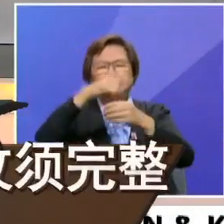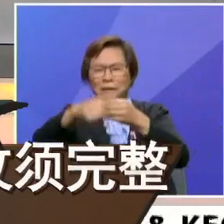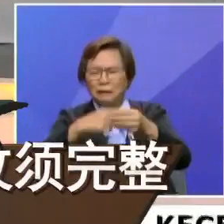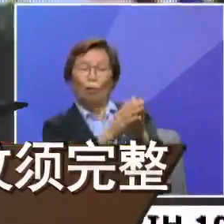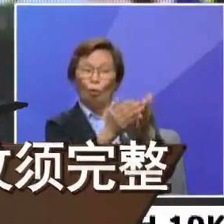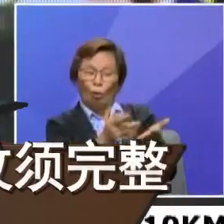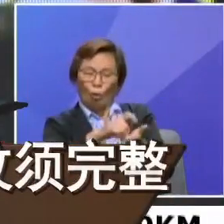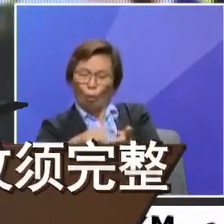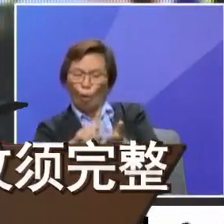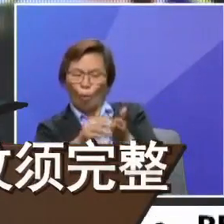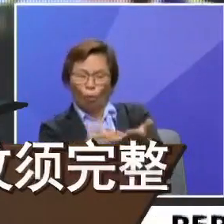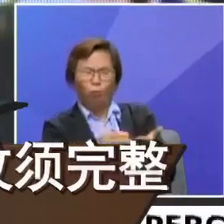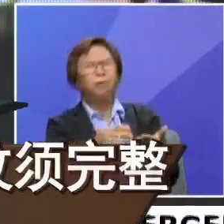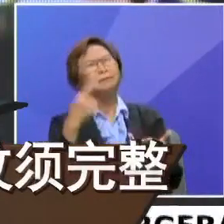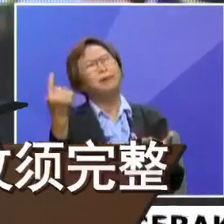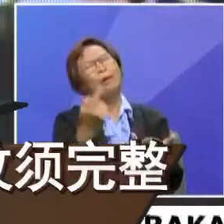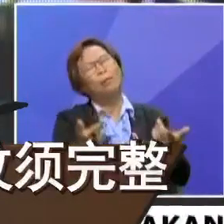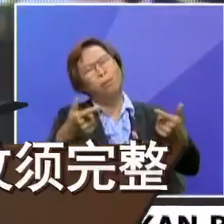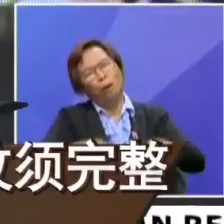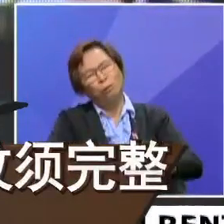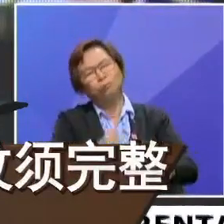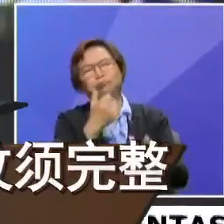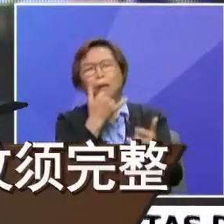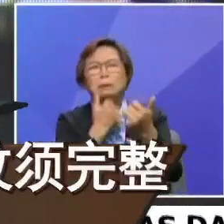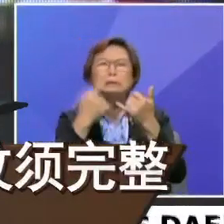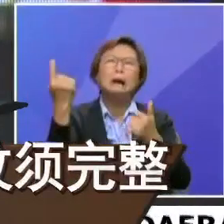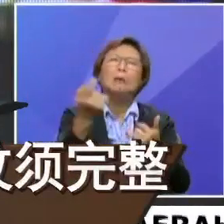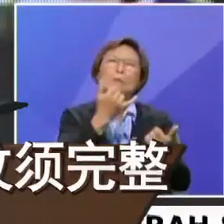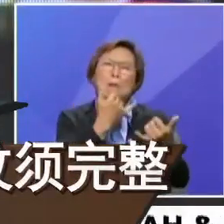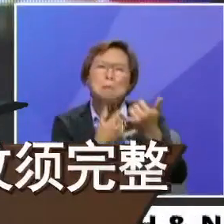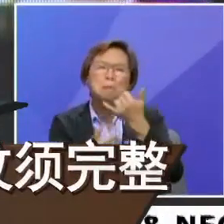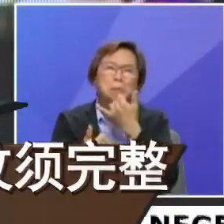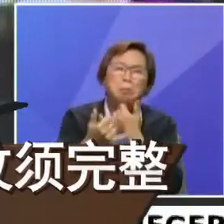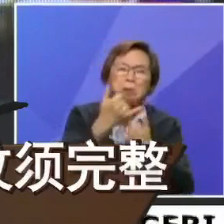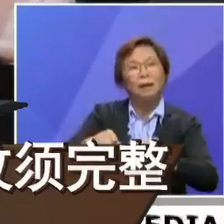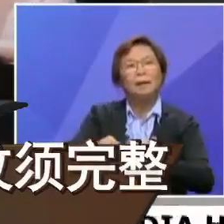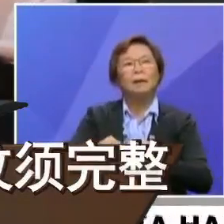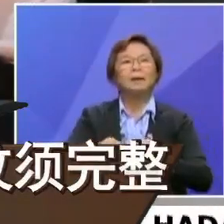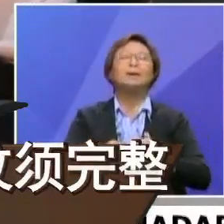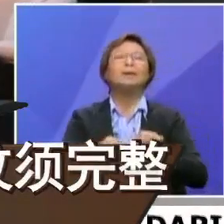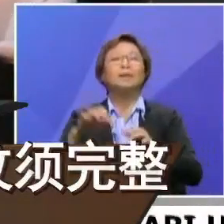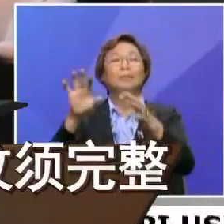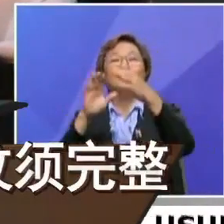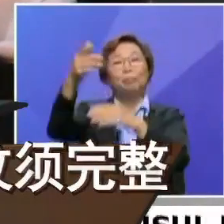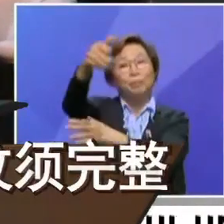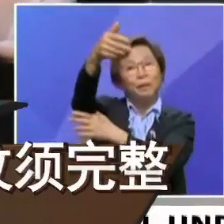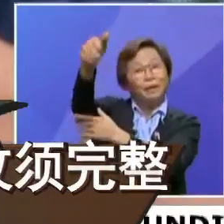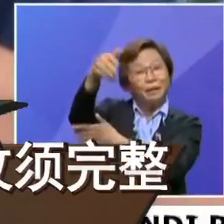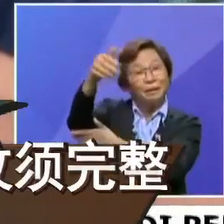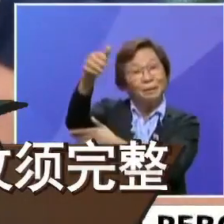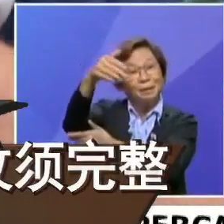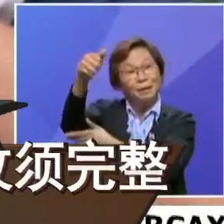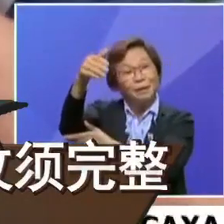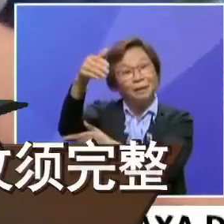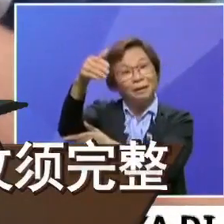丁则表示，国人将国旗改造成服装穿戴在身上的行为并不合适。塞夫丁强调，国旗作为